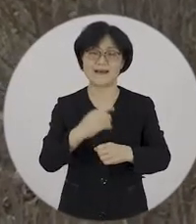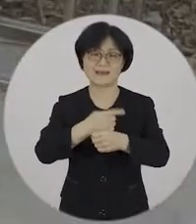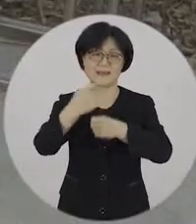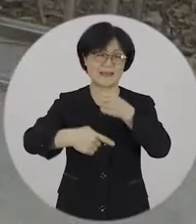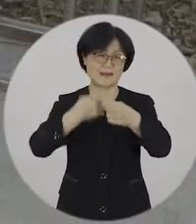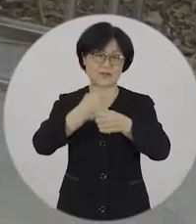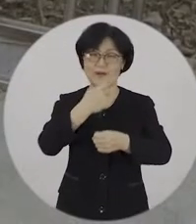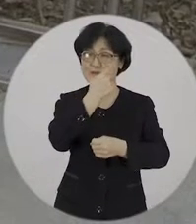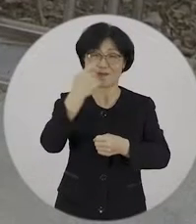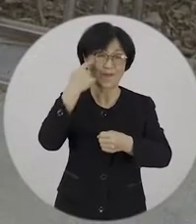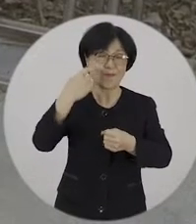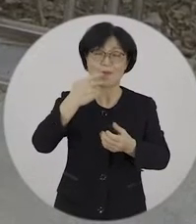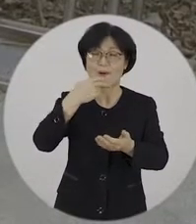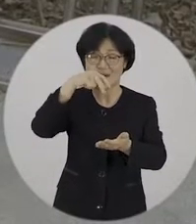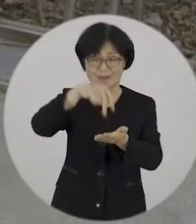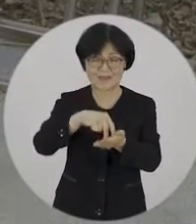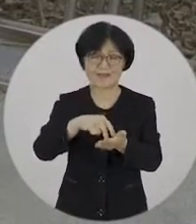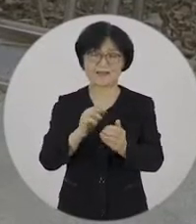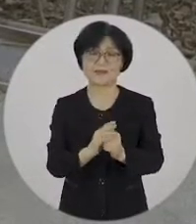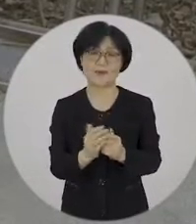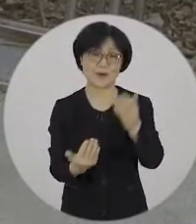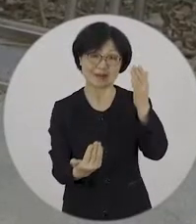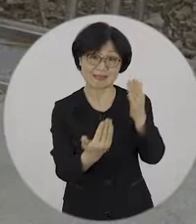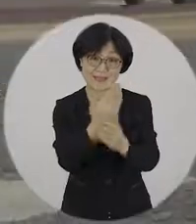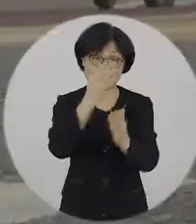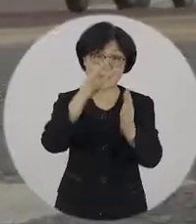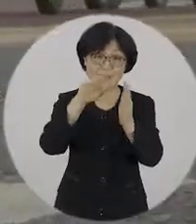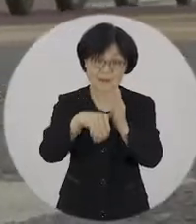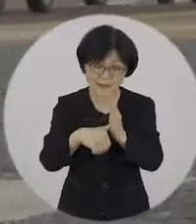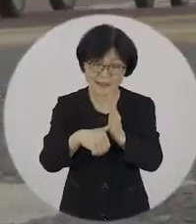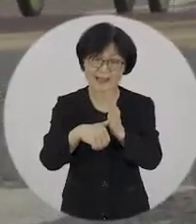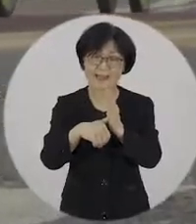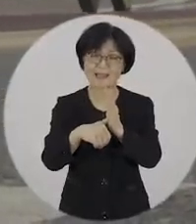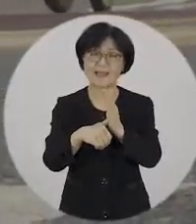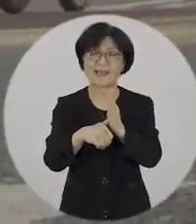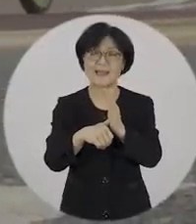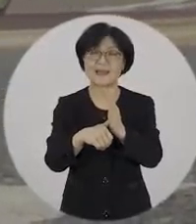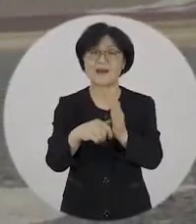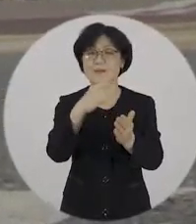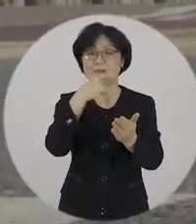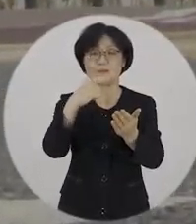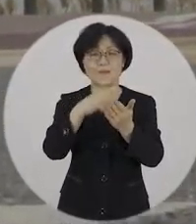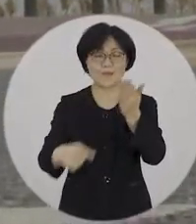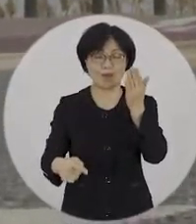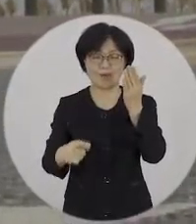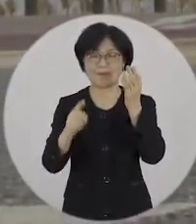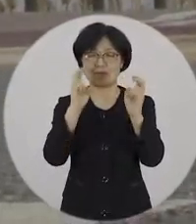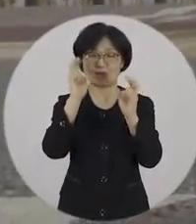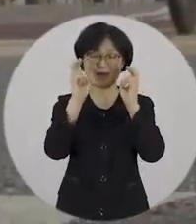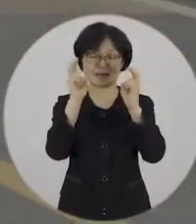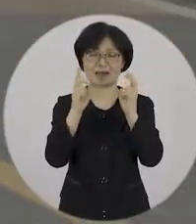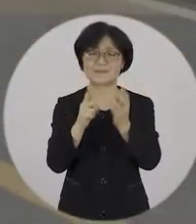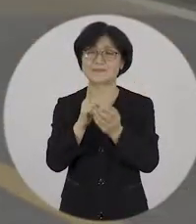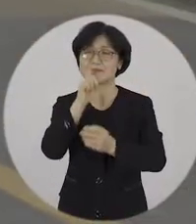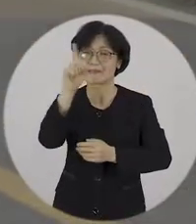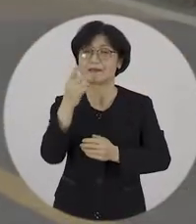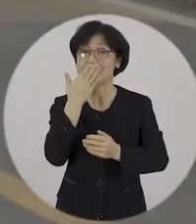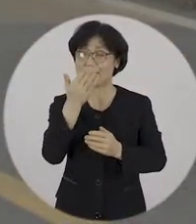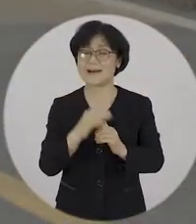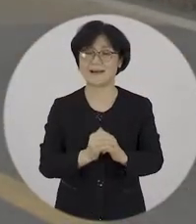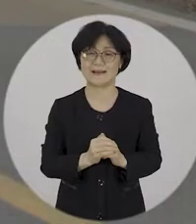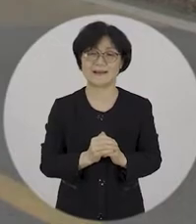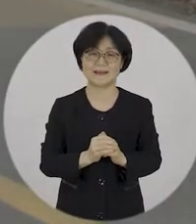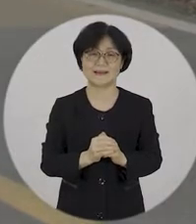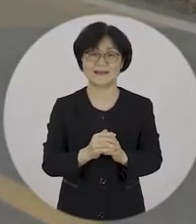보장기간은 1년이며 보장기간 내에 발생한 자전거 사고의 경우 DB손해보험에 청구 가능합니다. 보험금